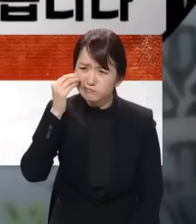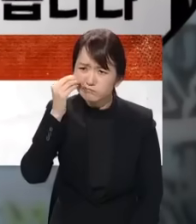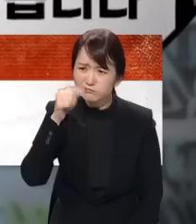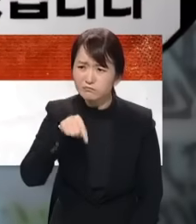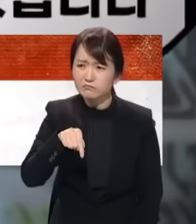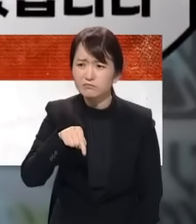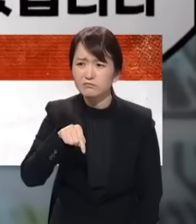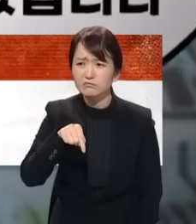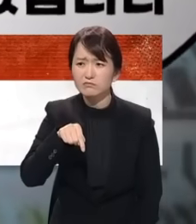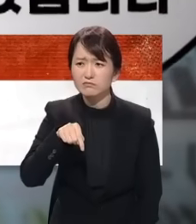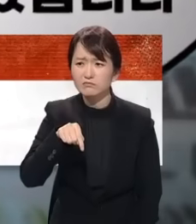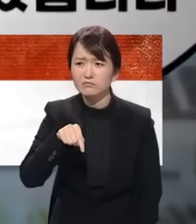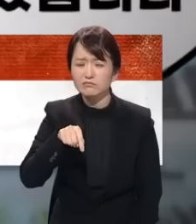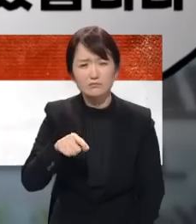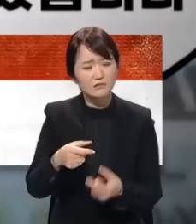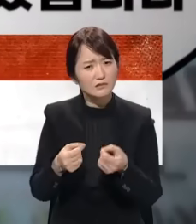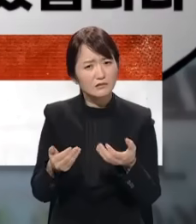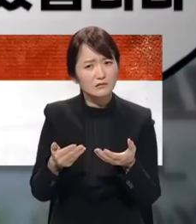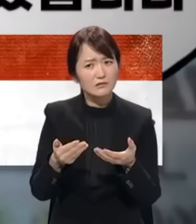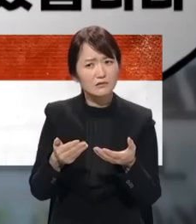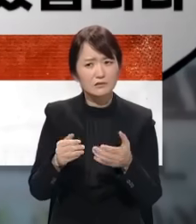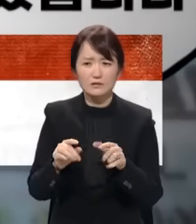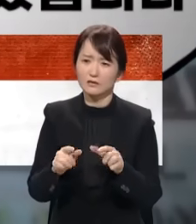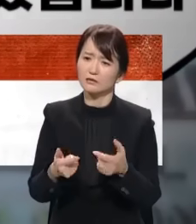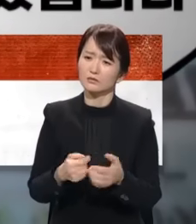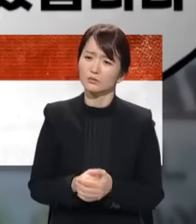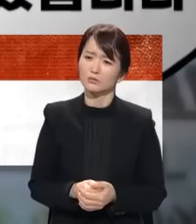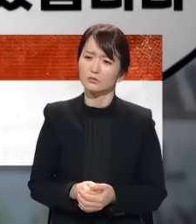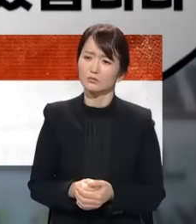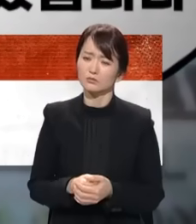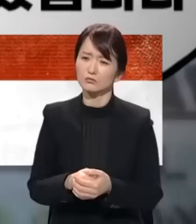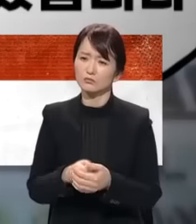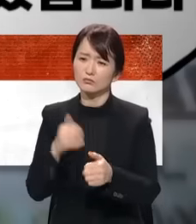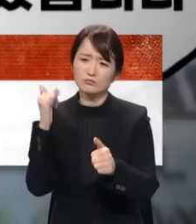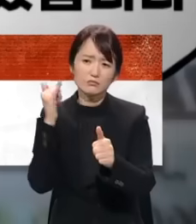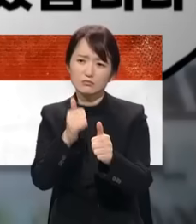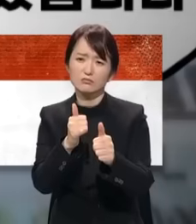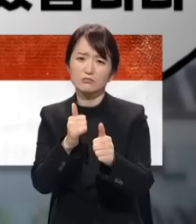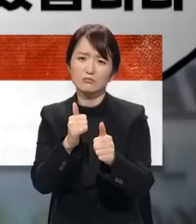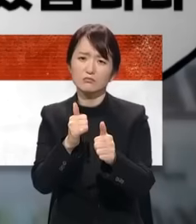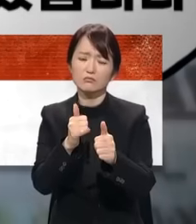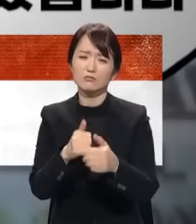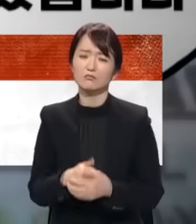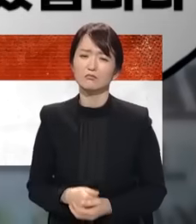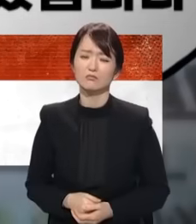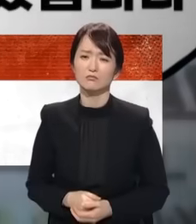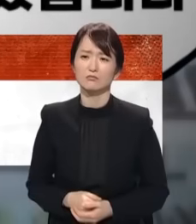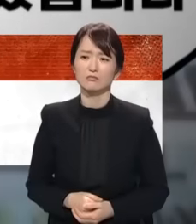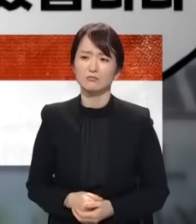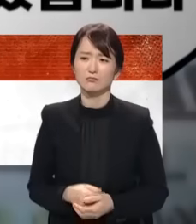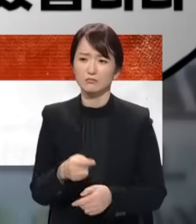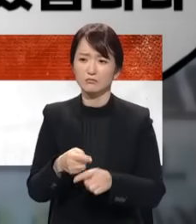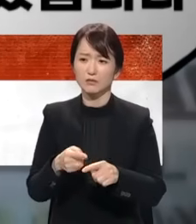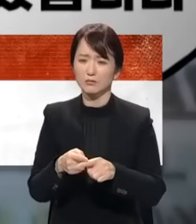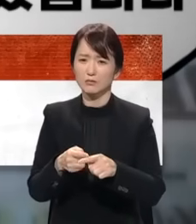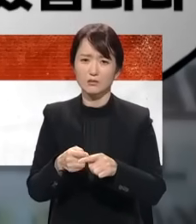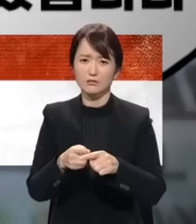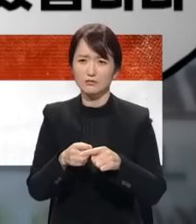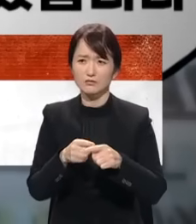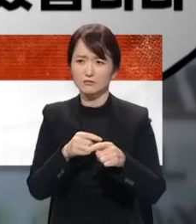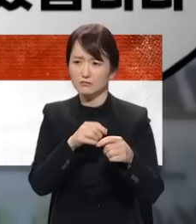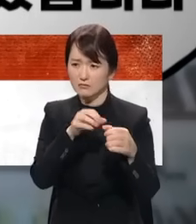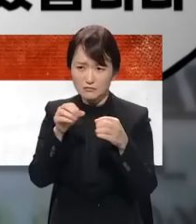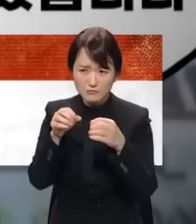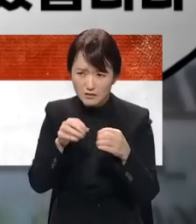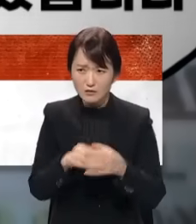이렇게까지 막 그런 일이 아닌데, 전화까지 해가지고서는 뭐, 막장 뜨닥하고 그래서